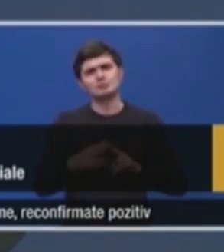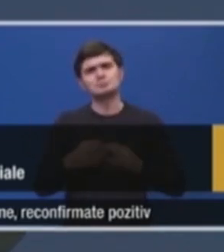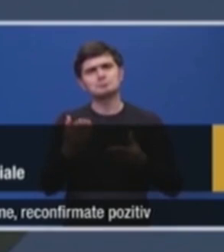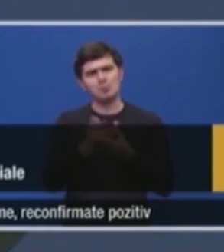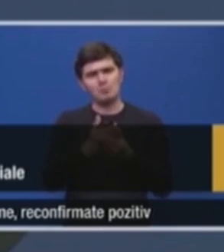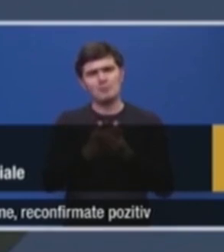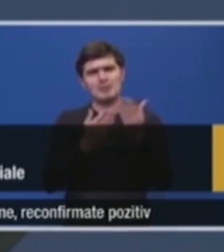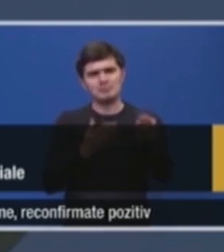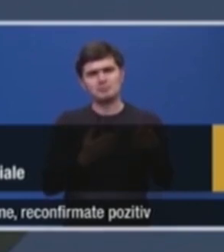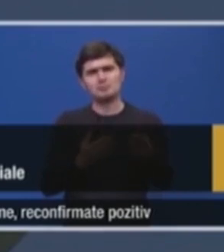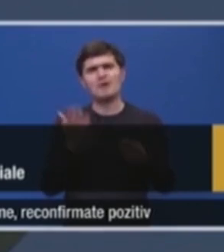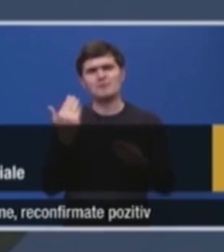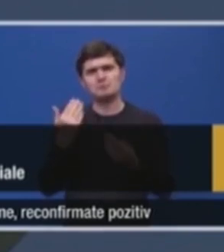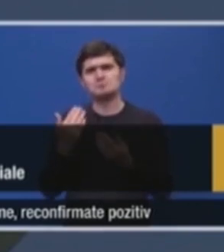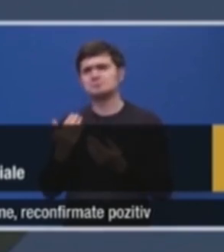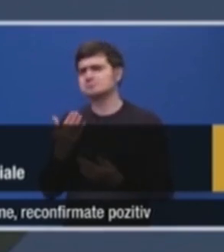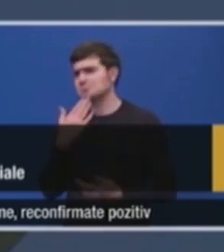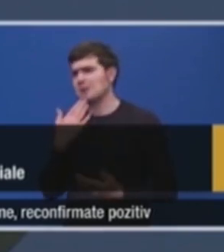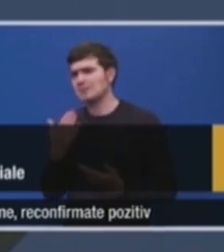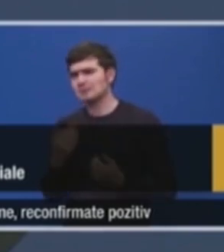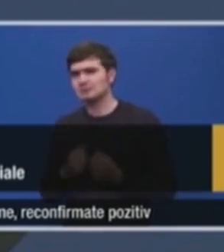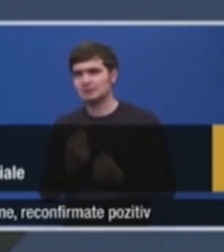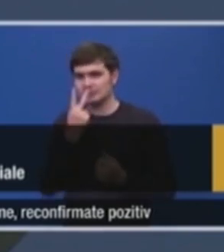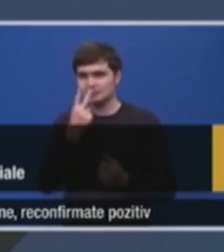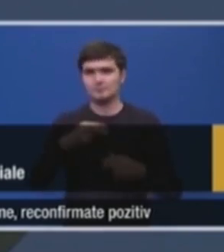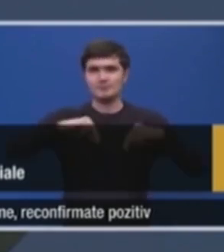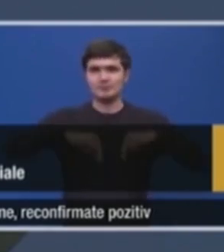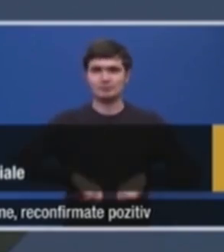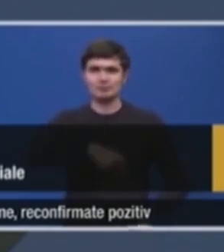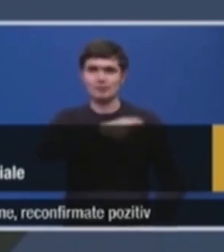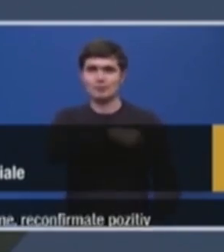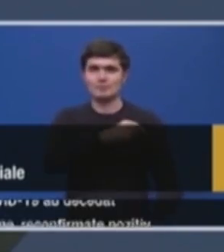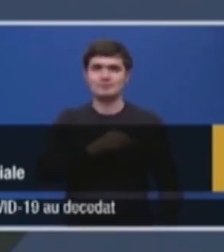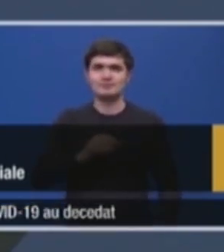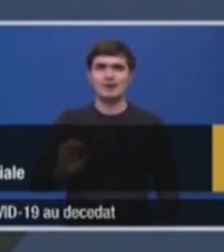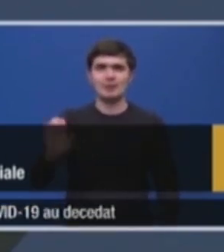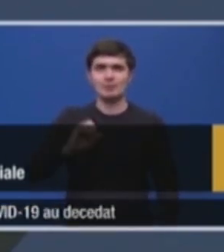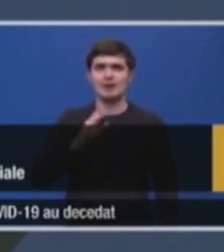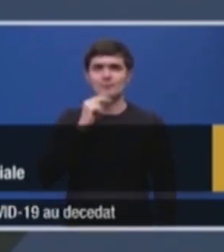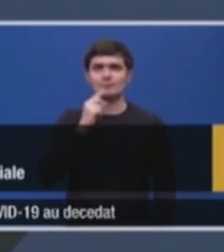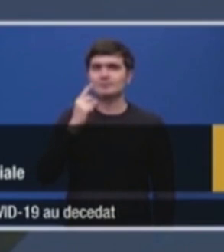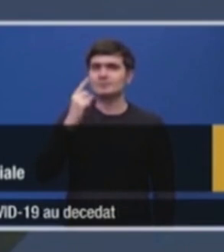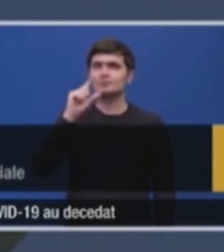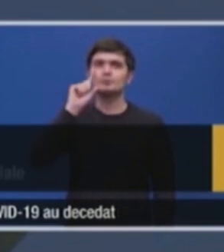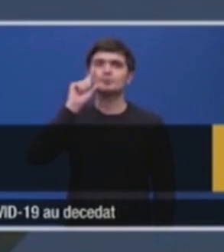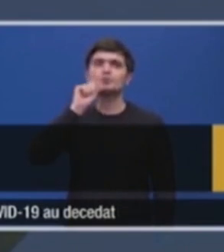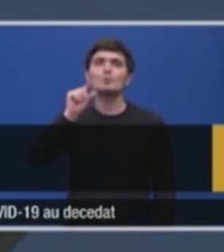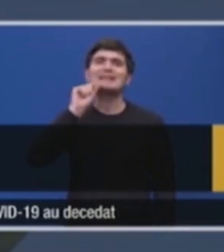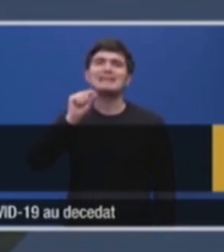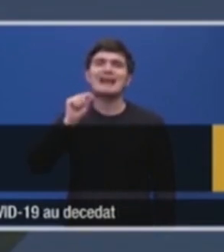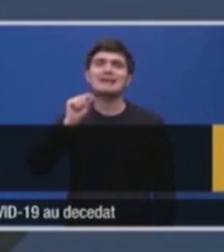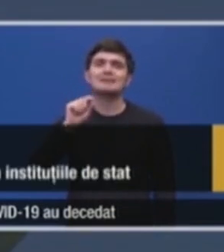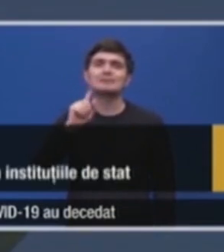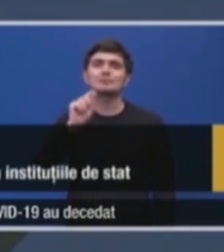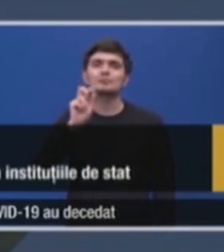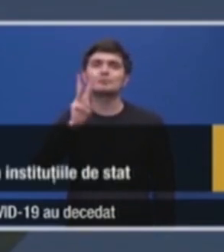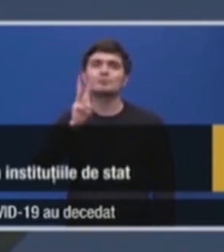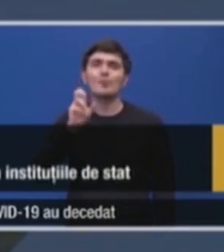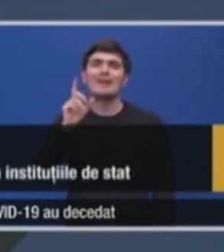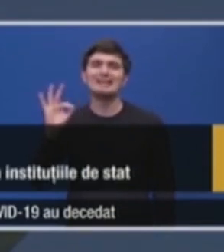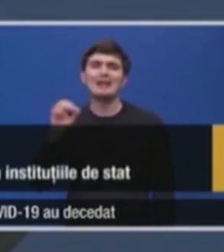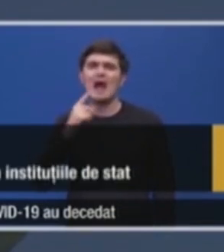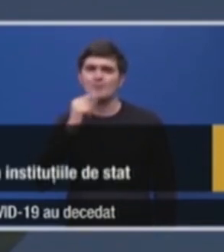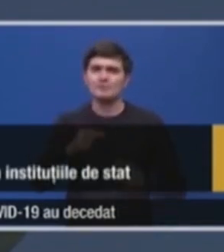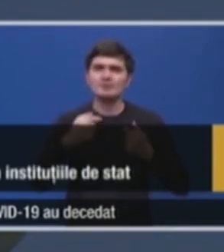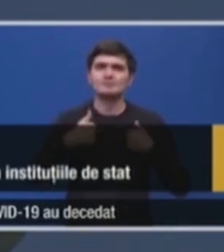fost foarte bine primit, inclusiv ați văzut în tweet-ul președintei Comisiei Europene, s-a referit în mod explicit la aceste reforme. Și